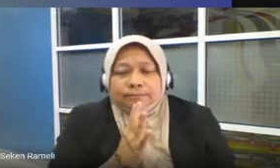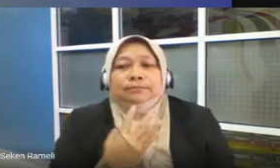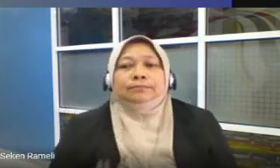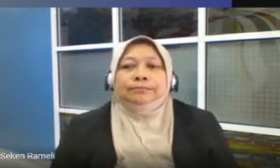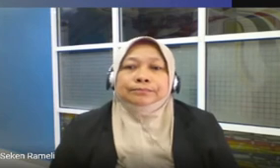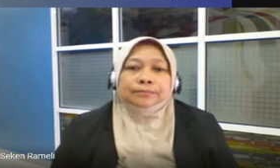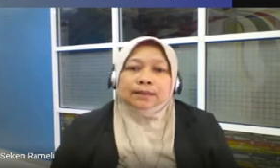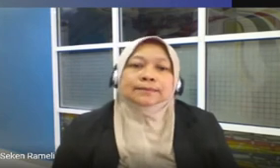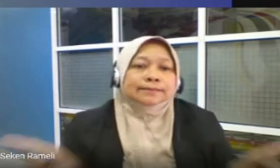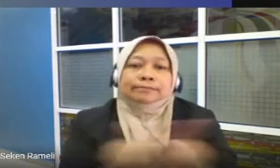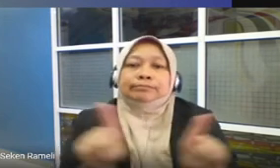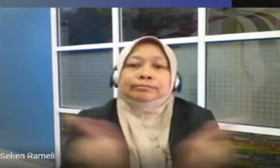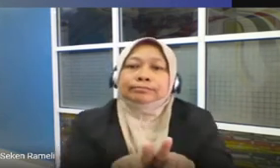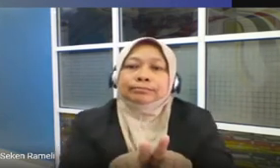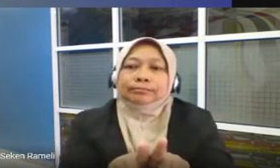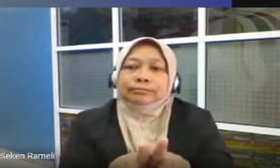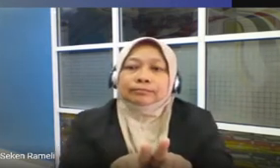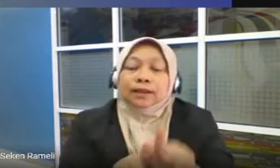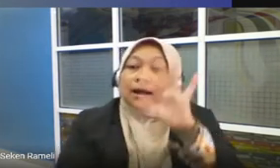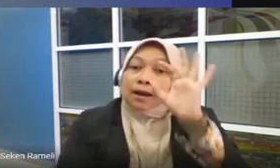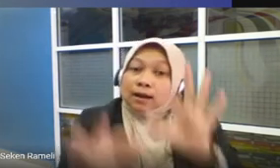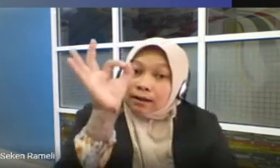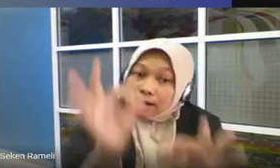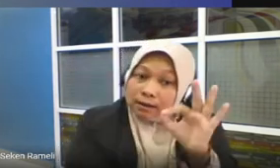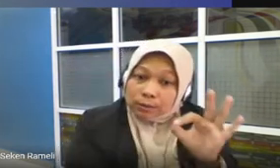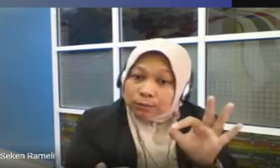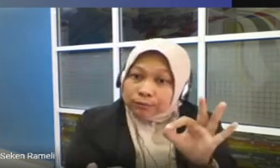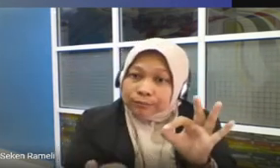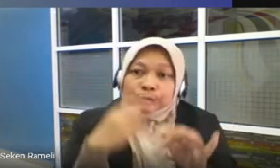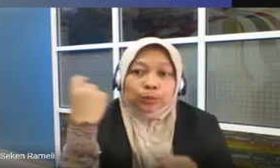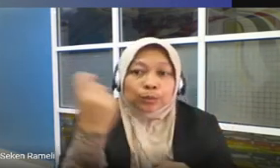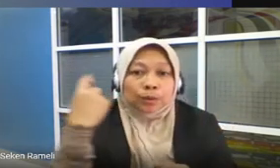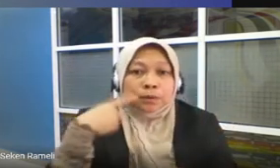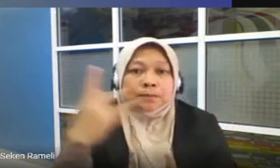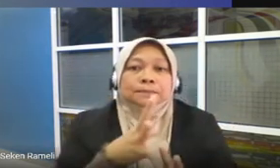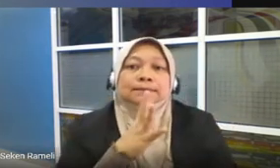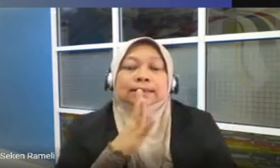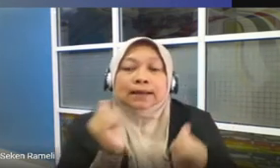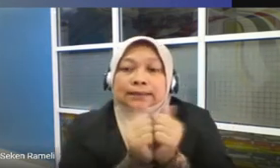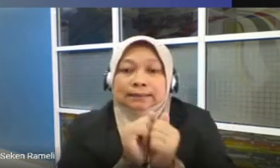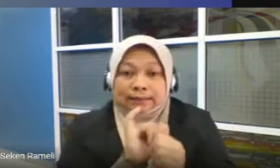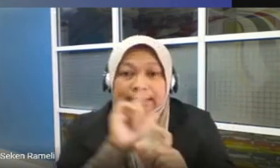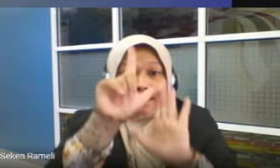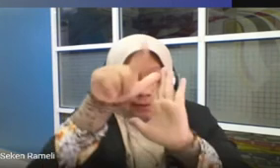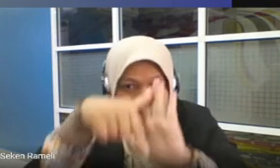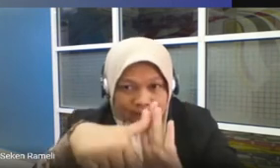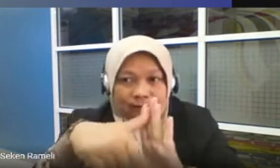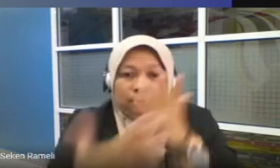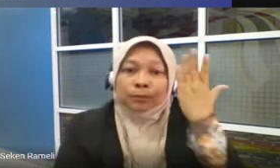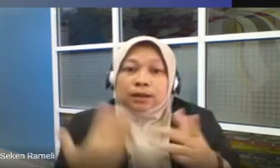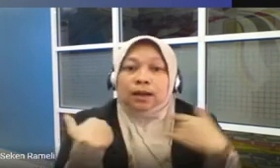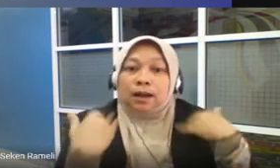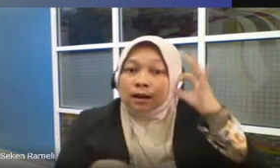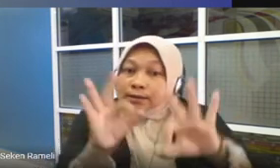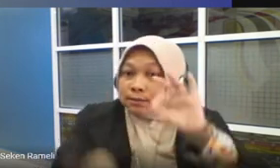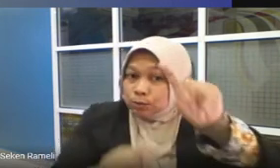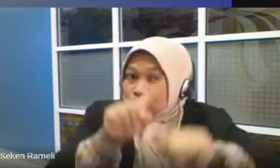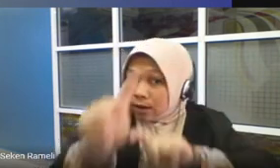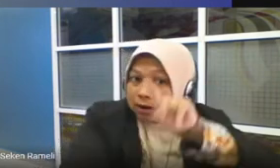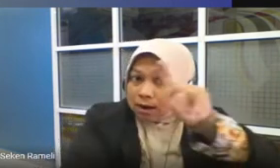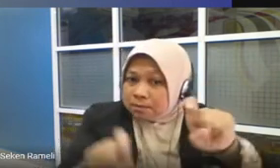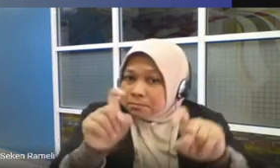Okay. Sama jugalah dengan sekiranya tuan-tuan dan puan-puan bercakap dengan saya kejap lagi. Sekiranya ada soalan yang